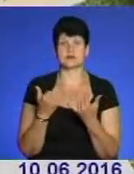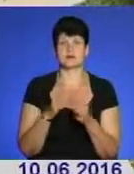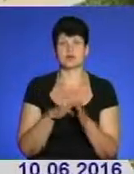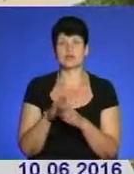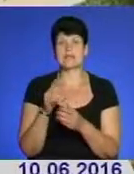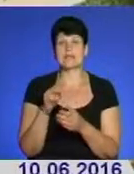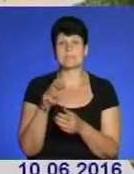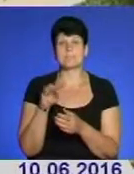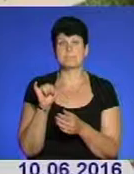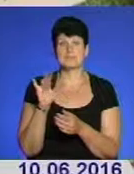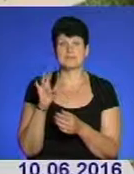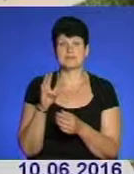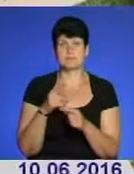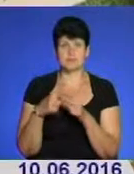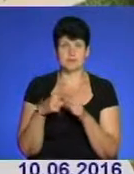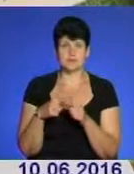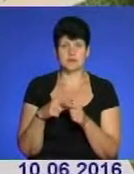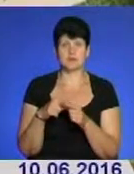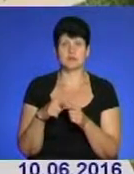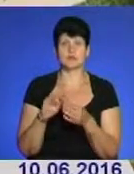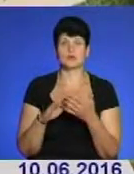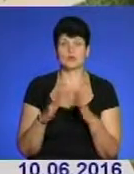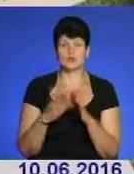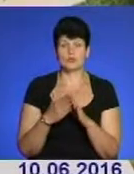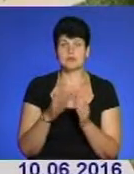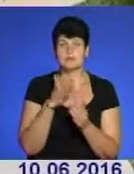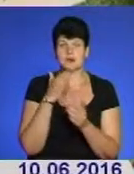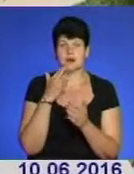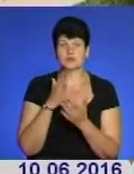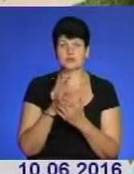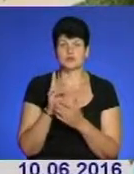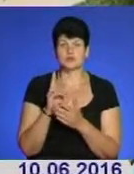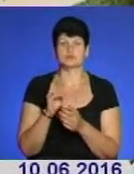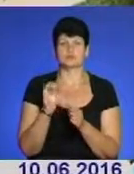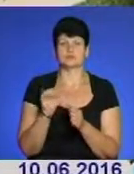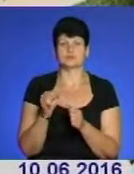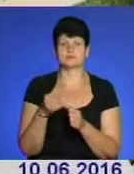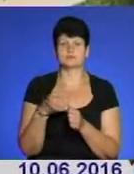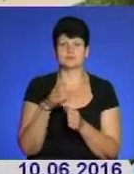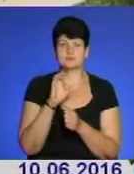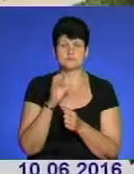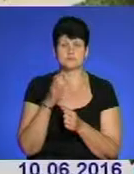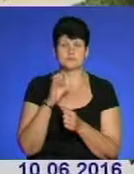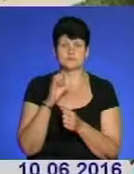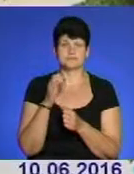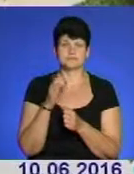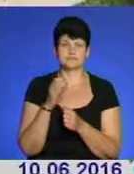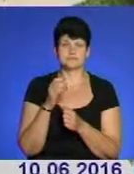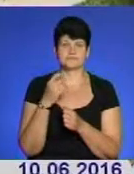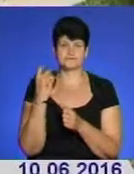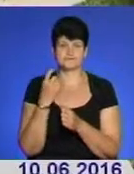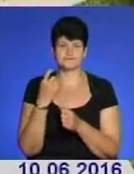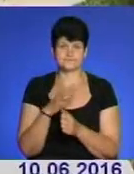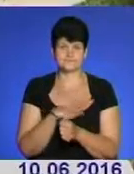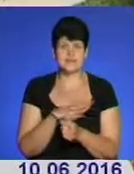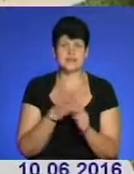харчуванням. Але проблема стоїть в тому, коли ввелися активні бойові дії, значить людям було не до відпочинку, а